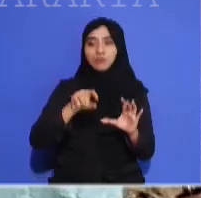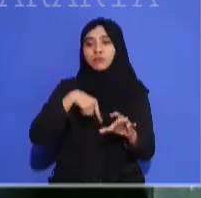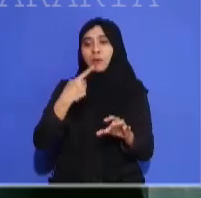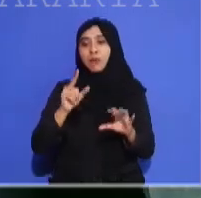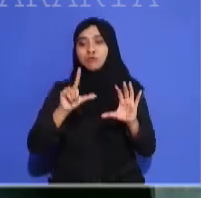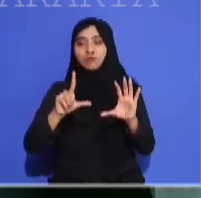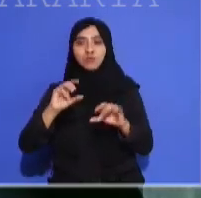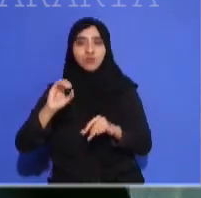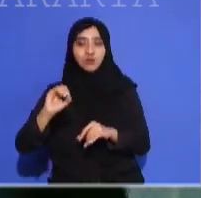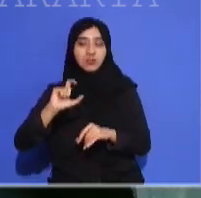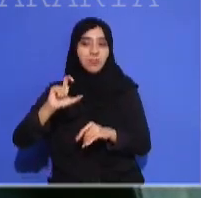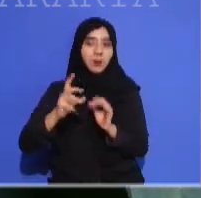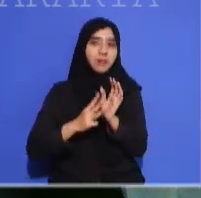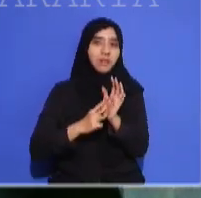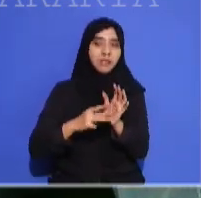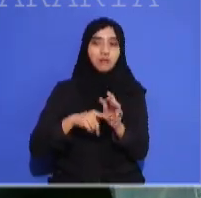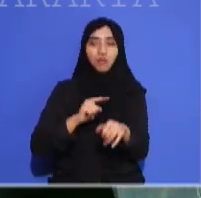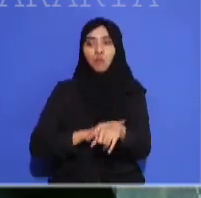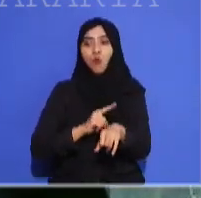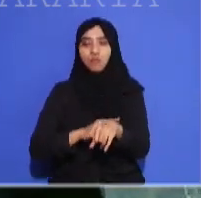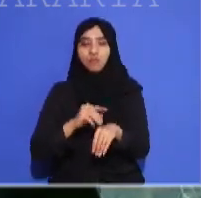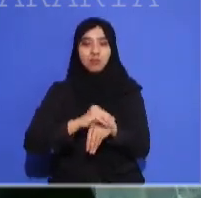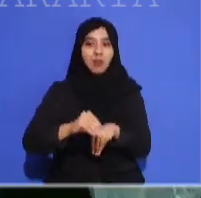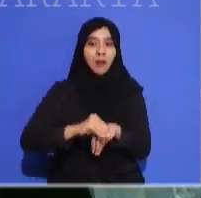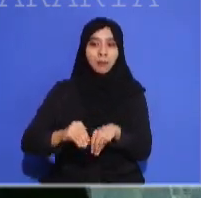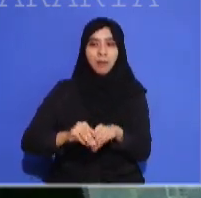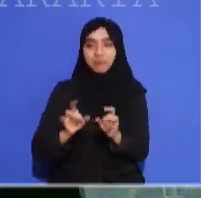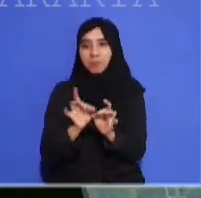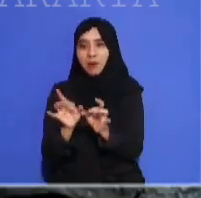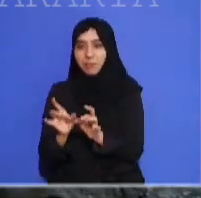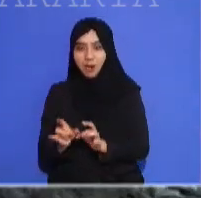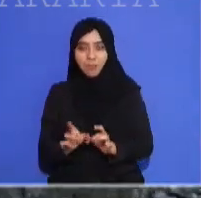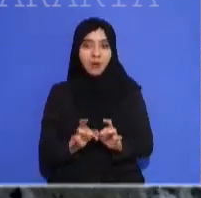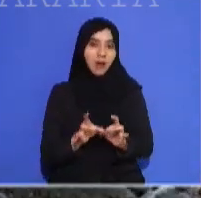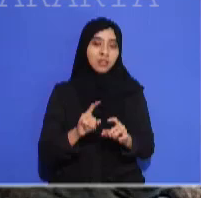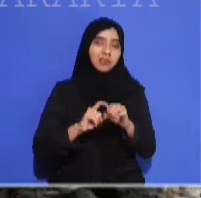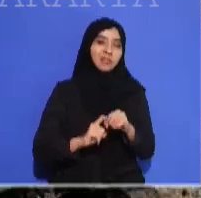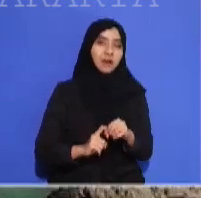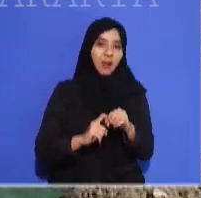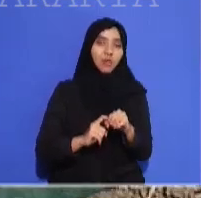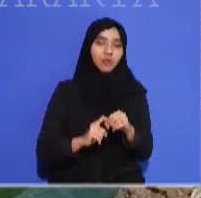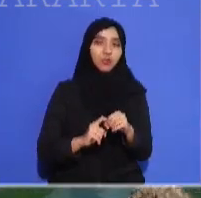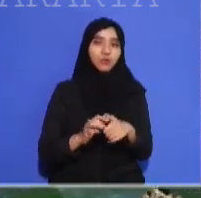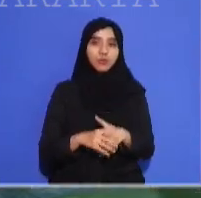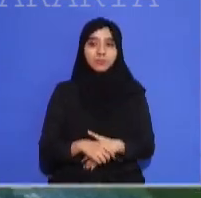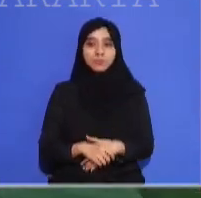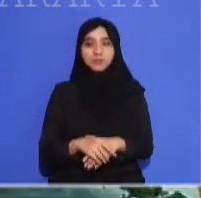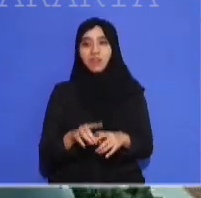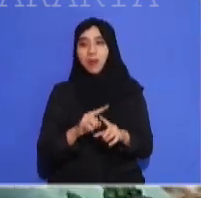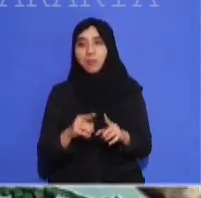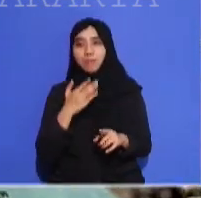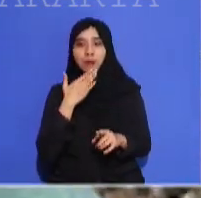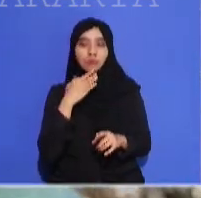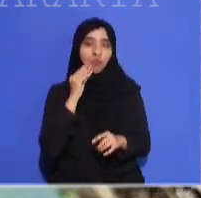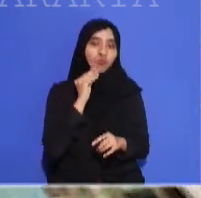cm. Mangsa tanem kembang kol menika benten-benten gumantung kalian jinisipun. Ananging radin-radin ngancik umur 50